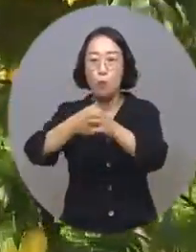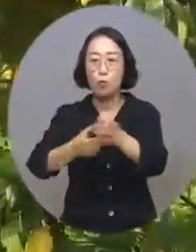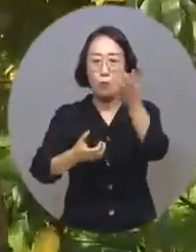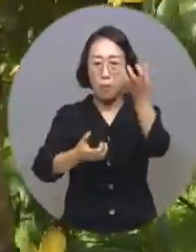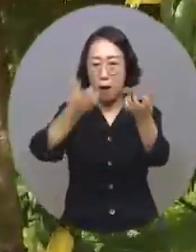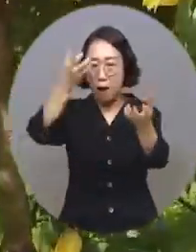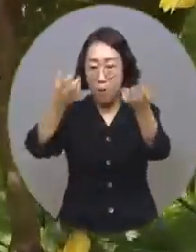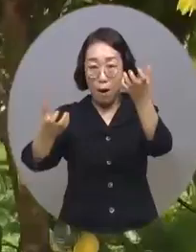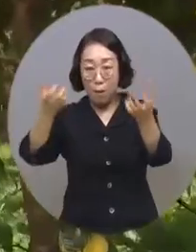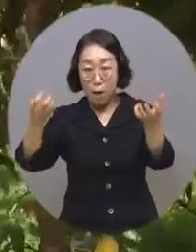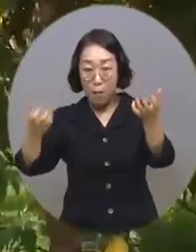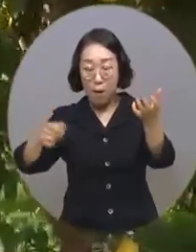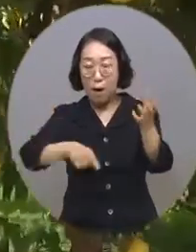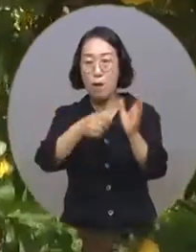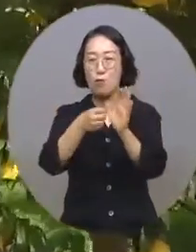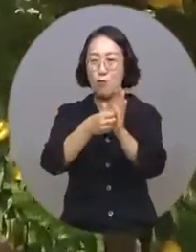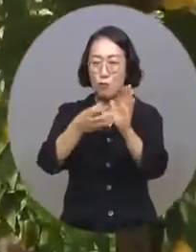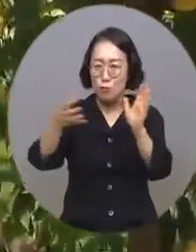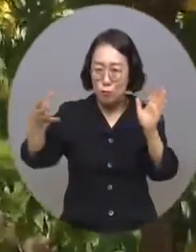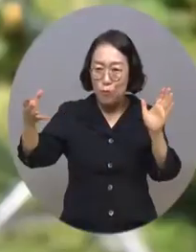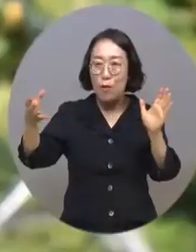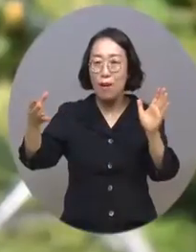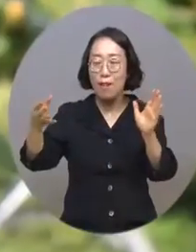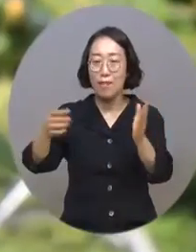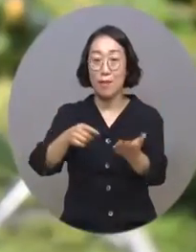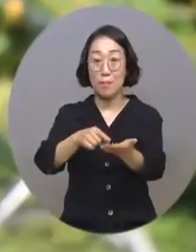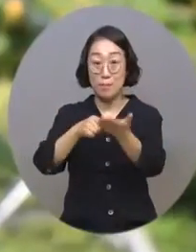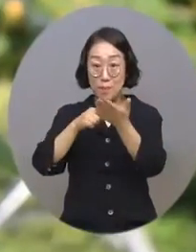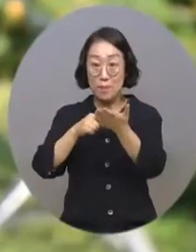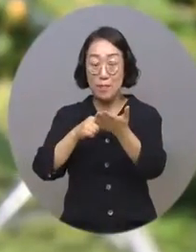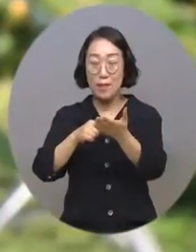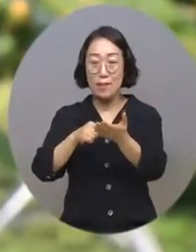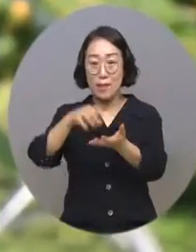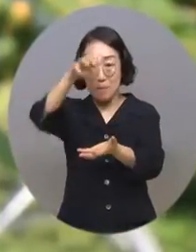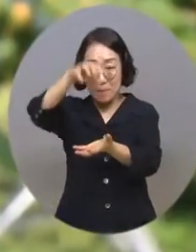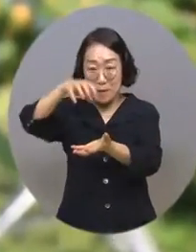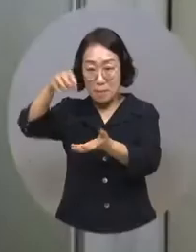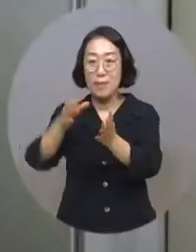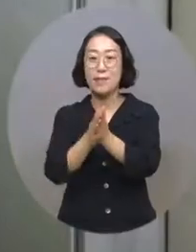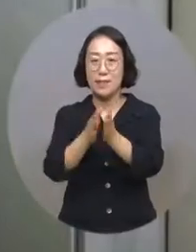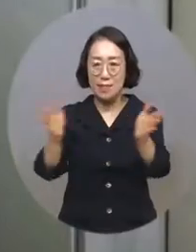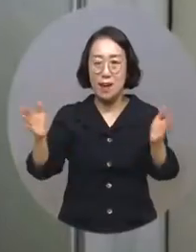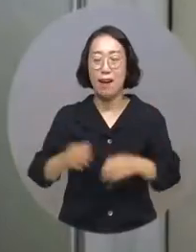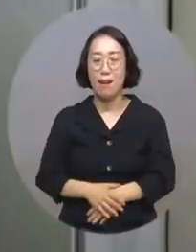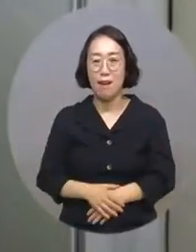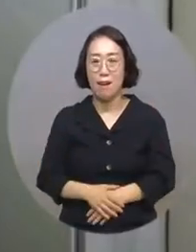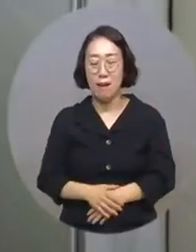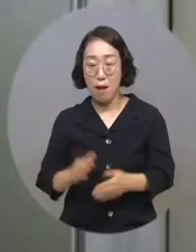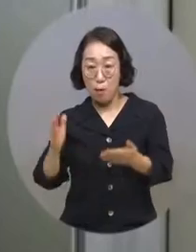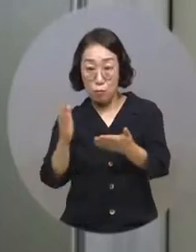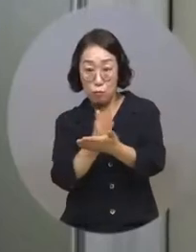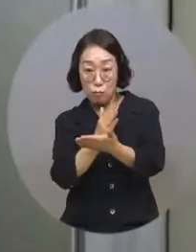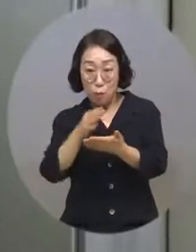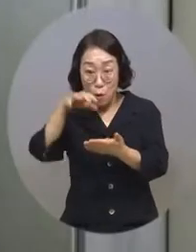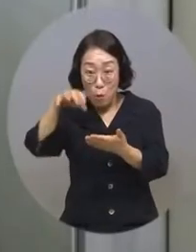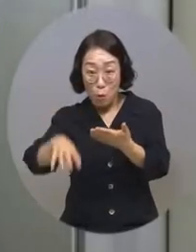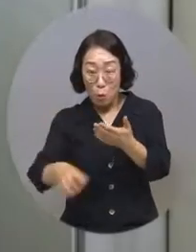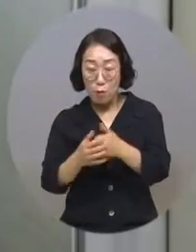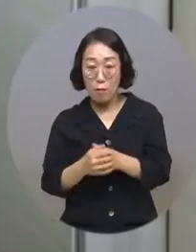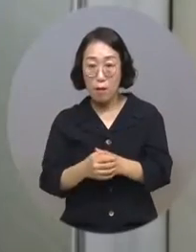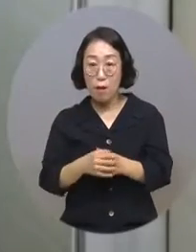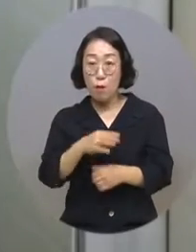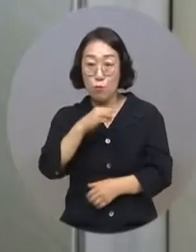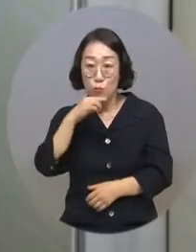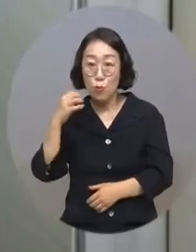열려 지역의 대표적 특산물인 복숭아 수확이 한창입니다. 선별장에서는 분홍빛으로